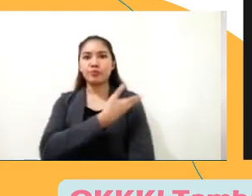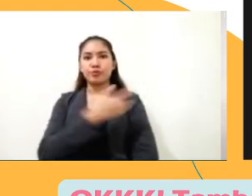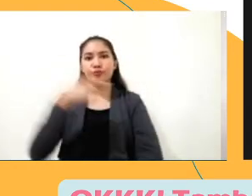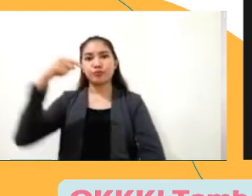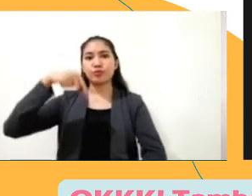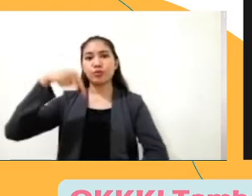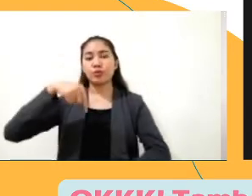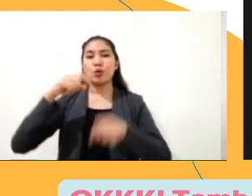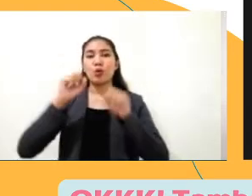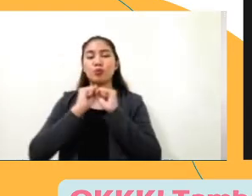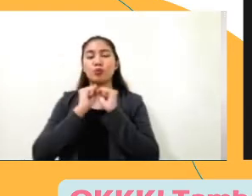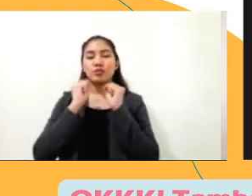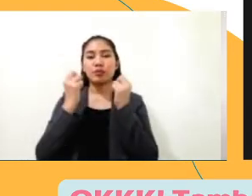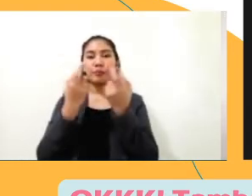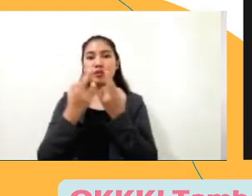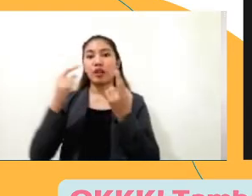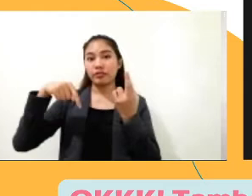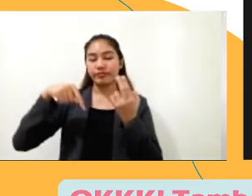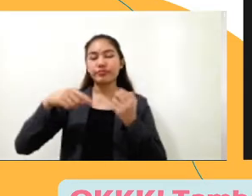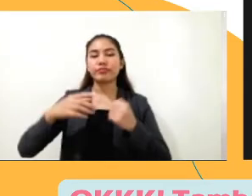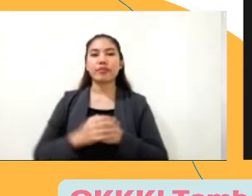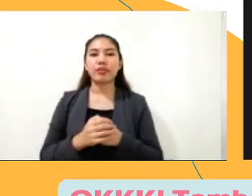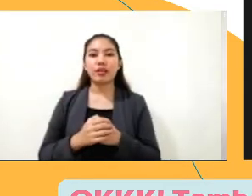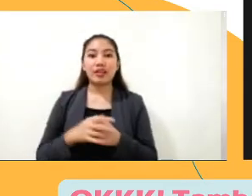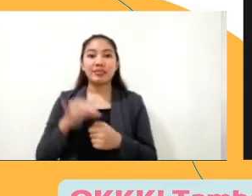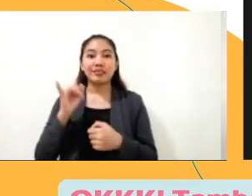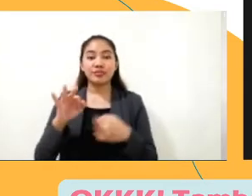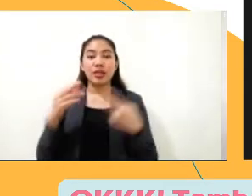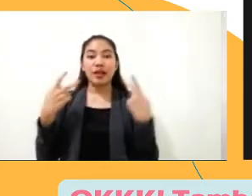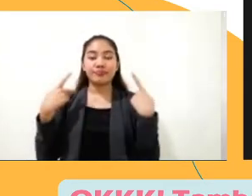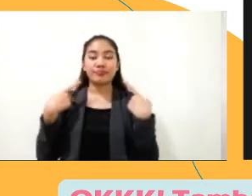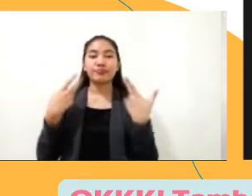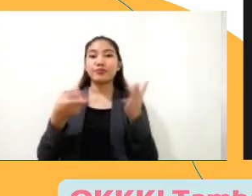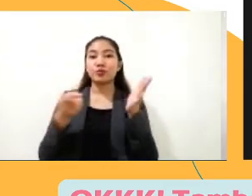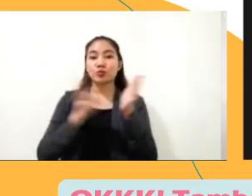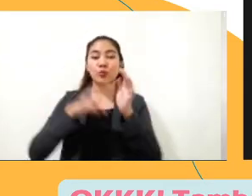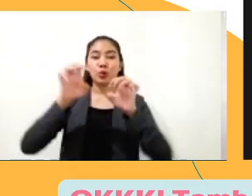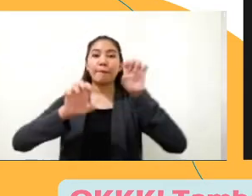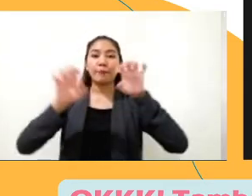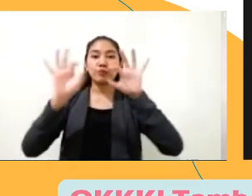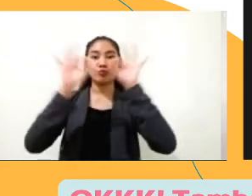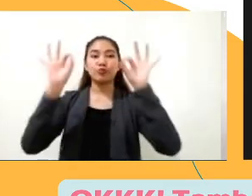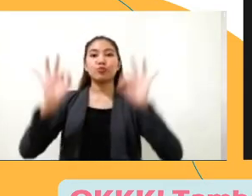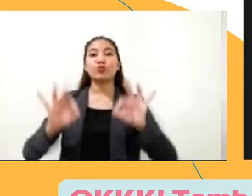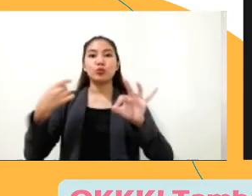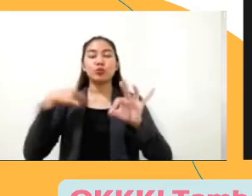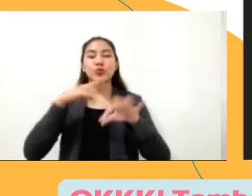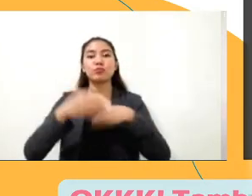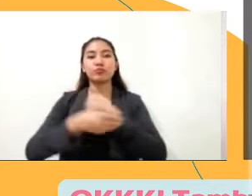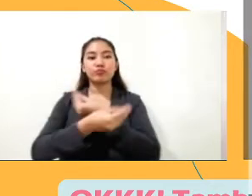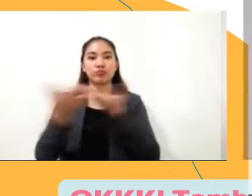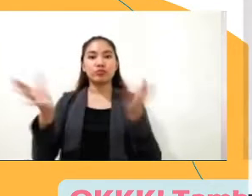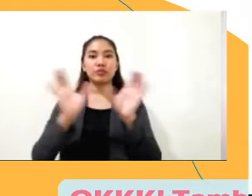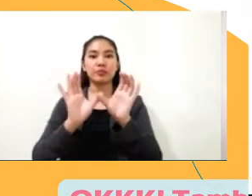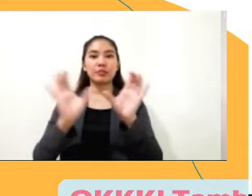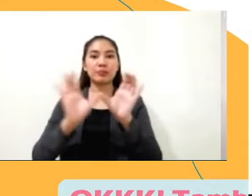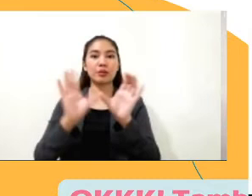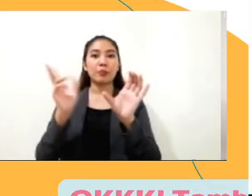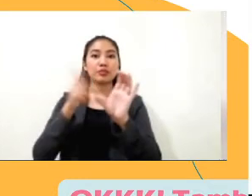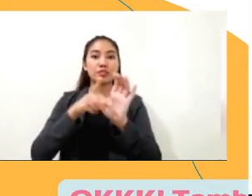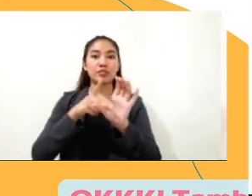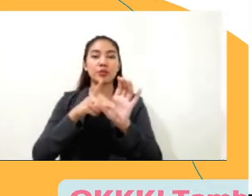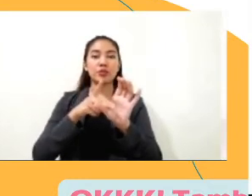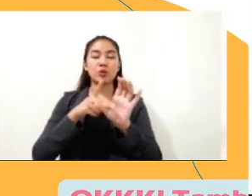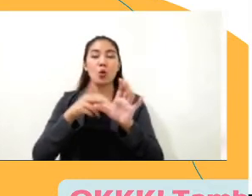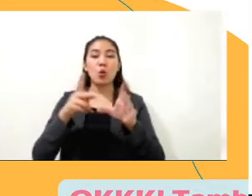ng OKKK Tambayan. Sa mga sasagot po ng evaluation form, mabibigyan po tayo ng Certificate of Participation at